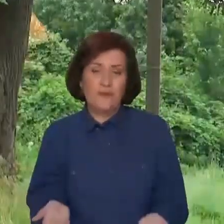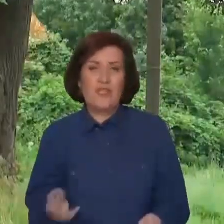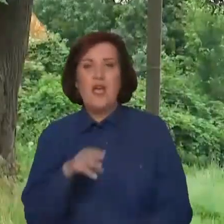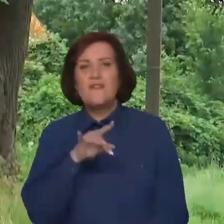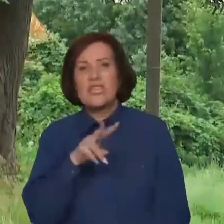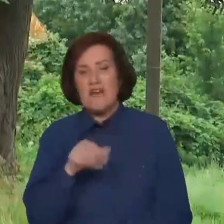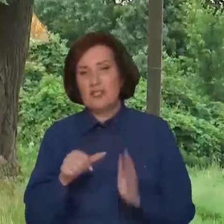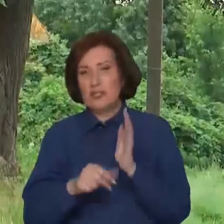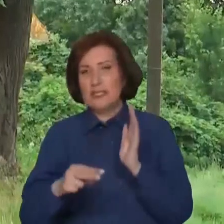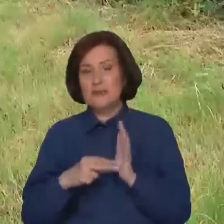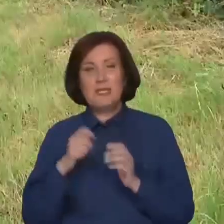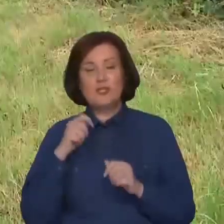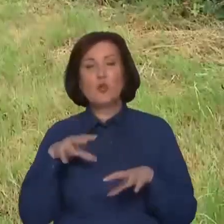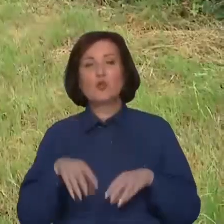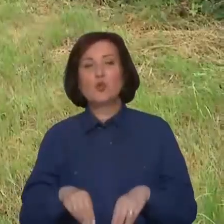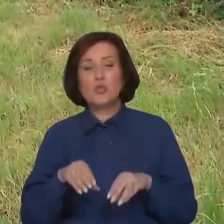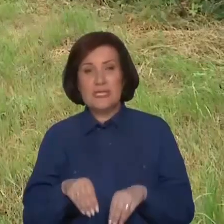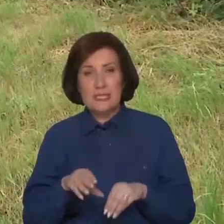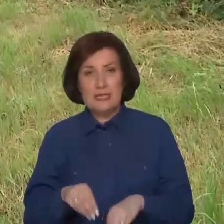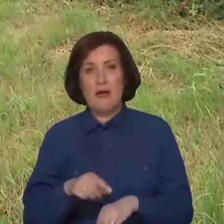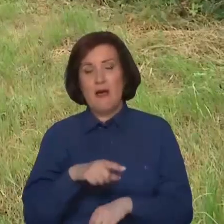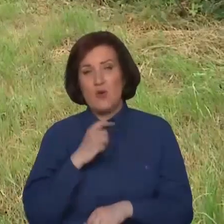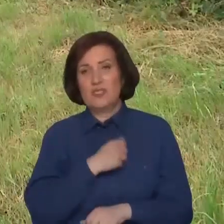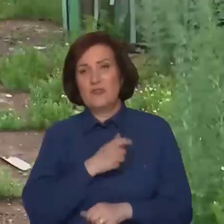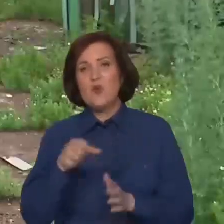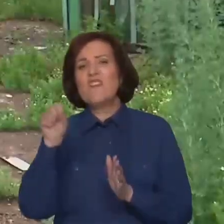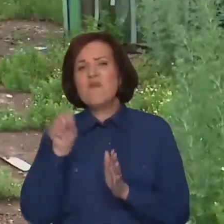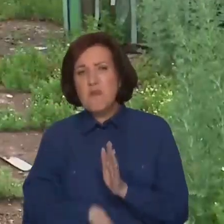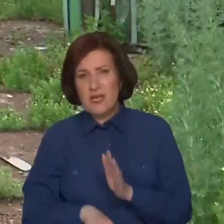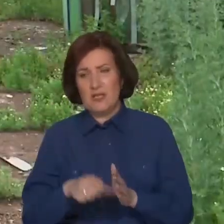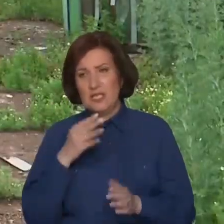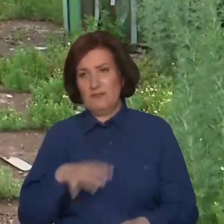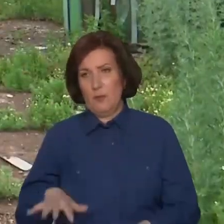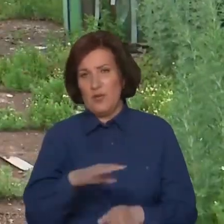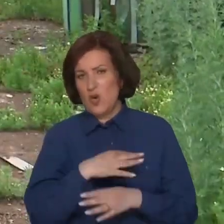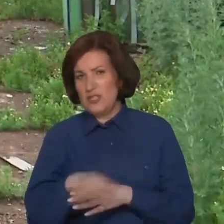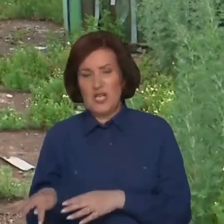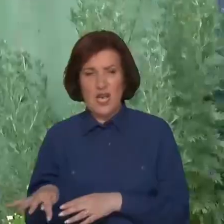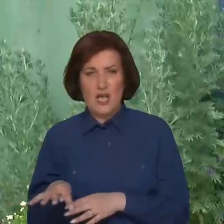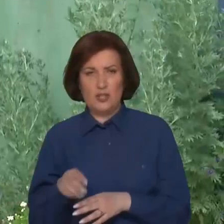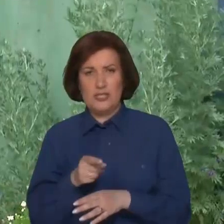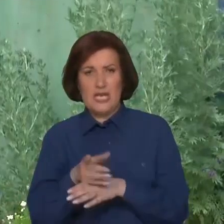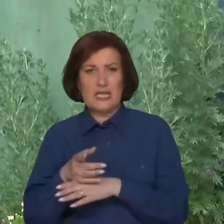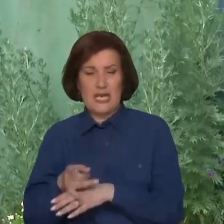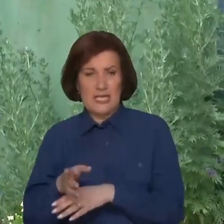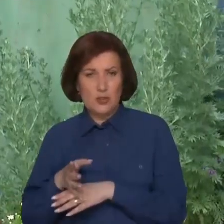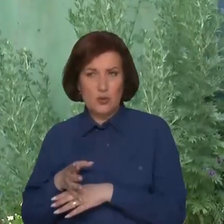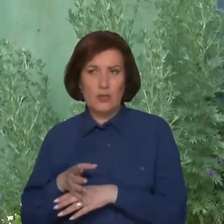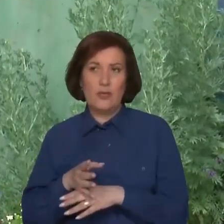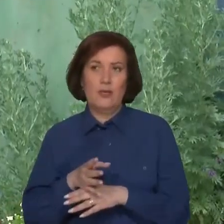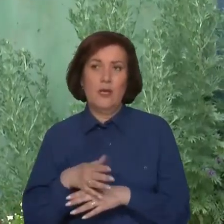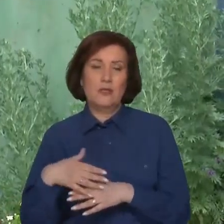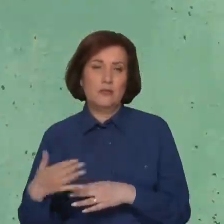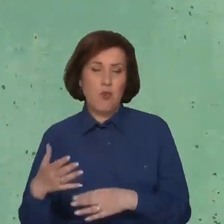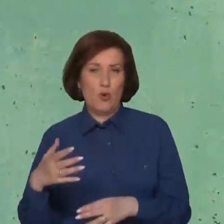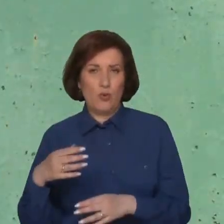травні 67-річного сусіда Володимира Тітова російські військові вбили на своєму подвір'ї, розстрілявши з самохідної артилерійської установки з